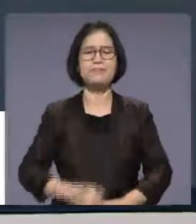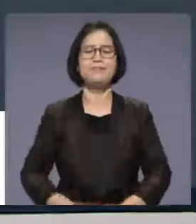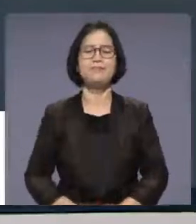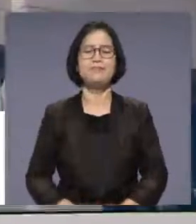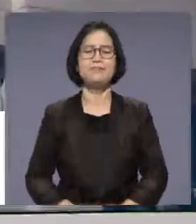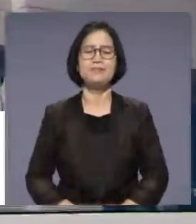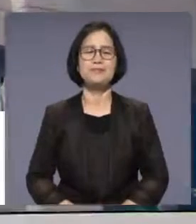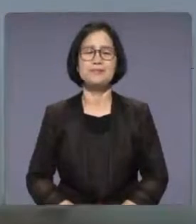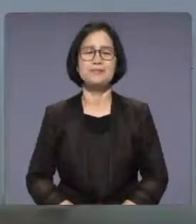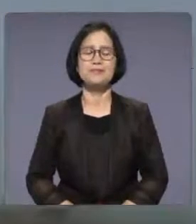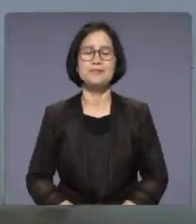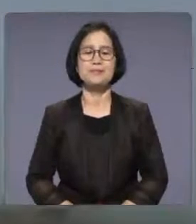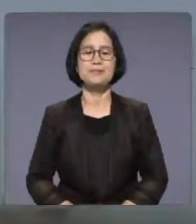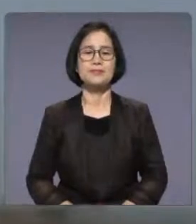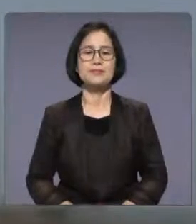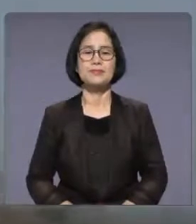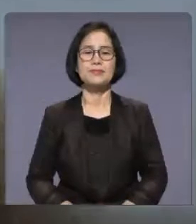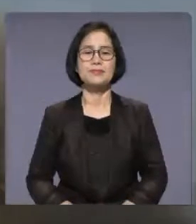기자입니다.